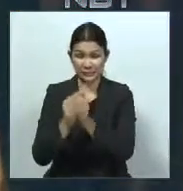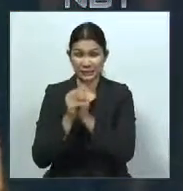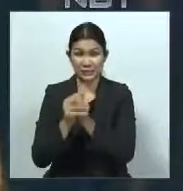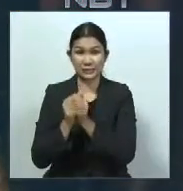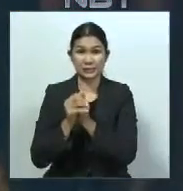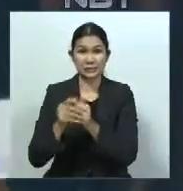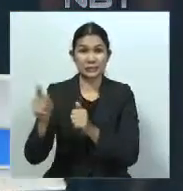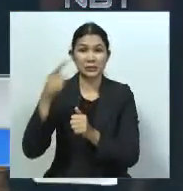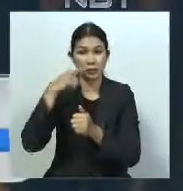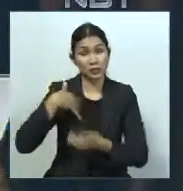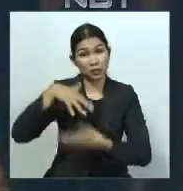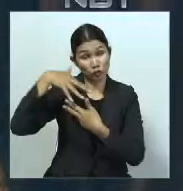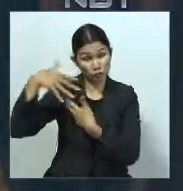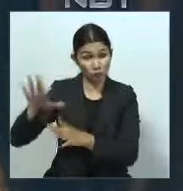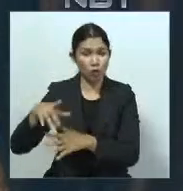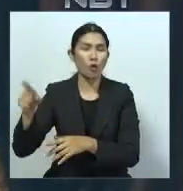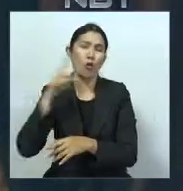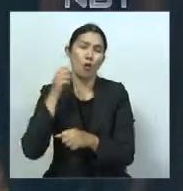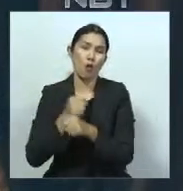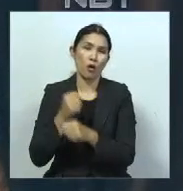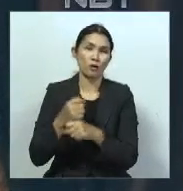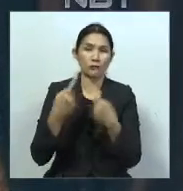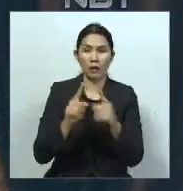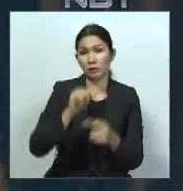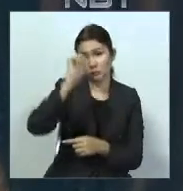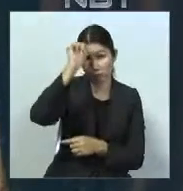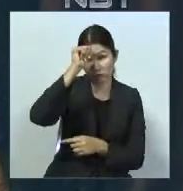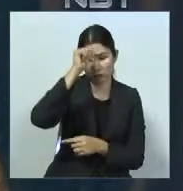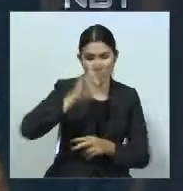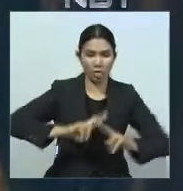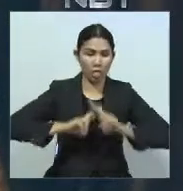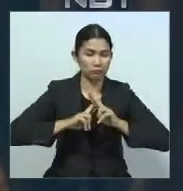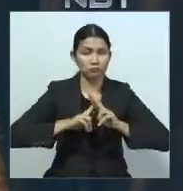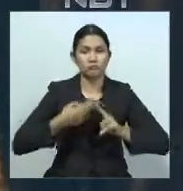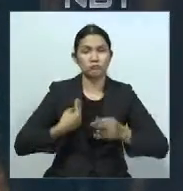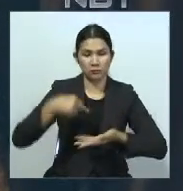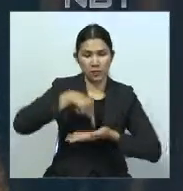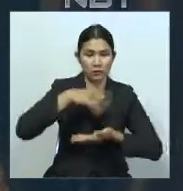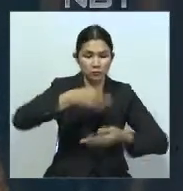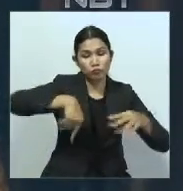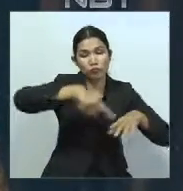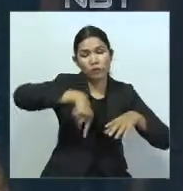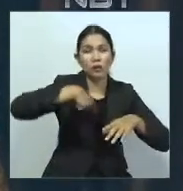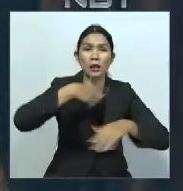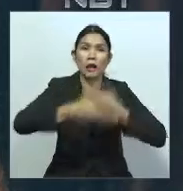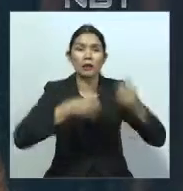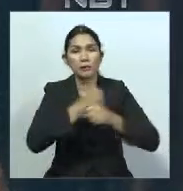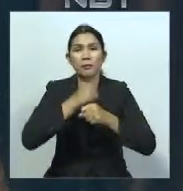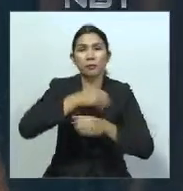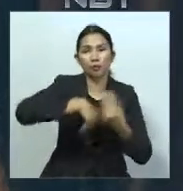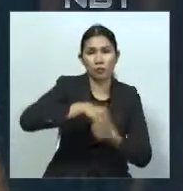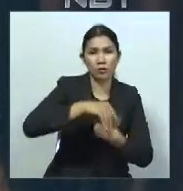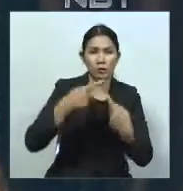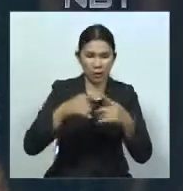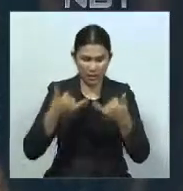ขามีเทรดวอร์กับอเมริกันเขาเหนื่อยใช่ไหมฮะแต่อินเดียเนี่ยเขาพึ่งตัวเองเขาพึ่งตลาดภายในเขาเพิ่งจะมาเริ่มส่ง